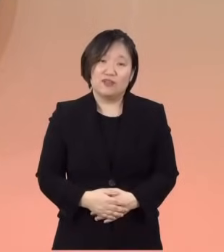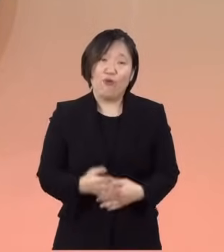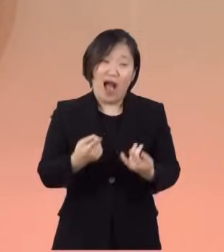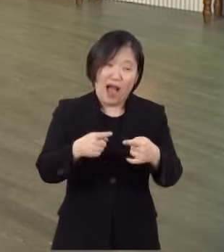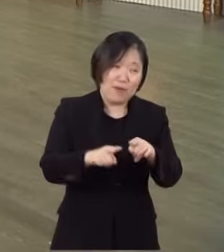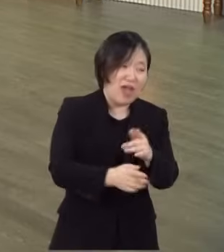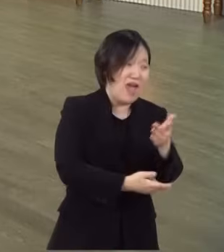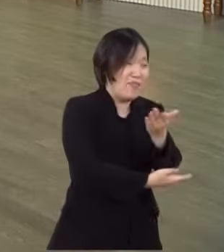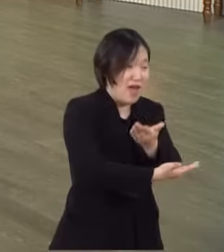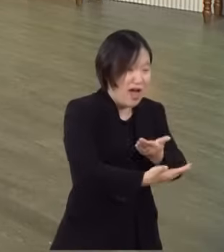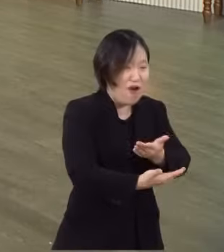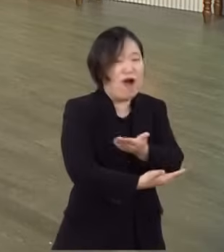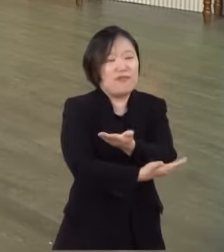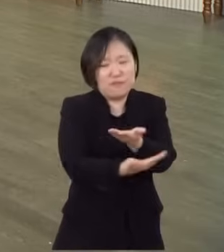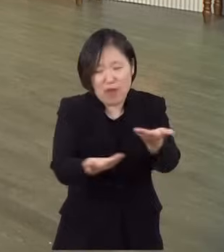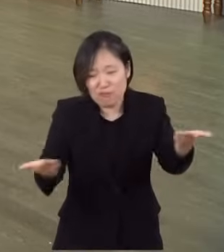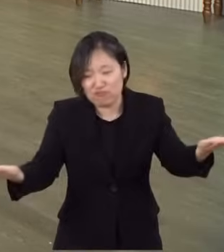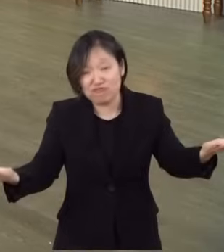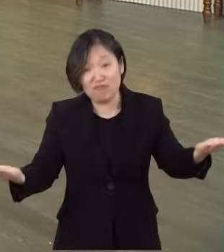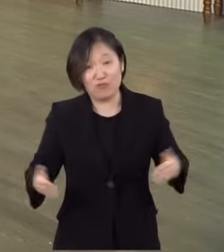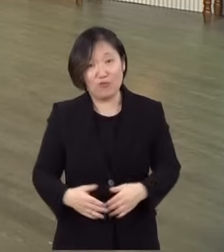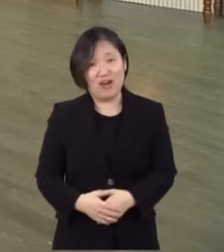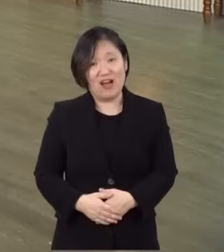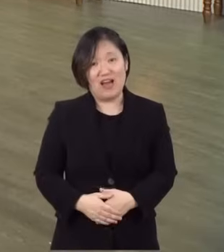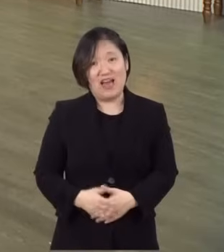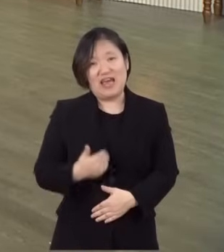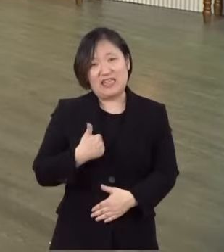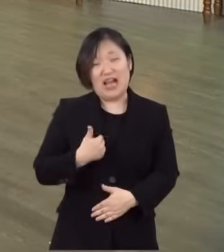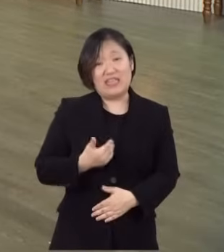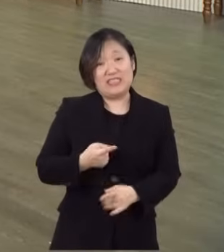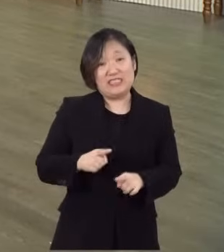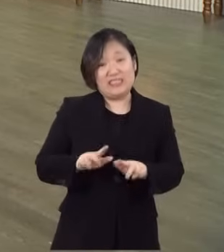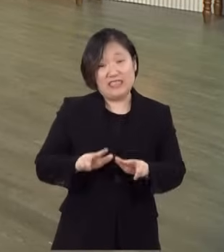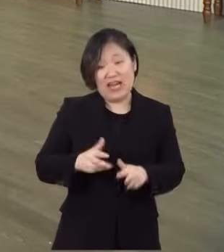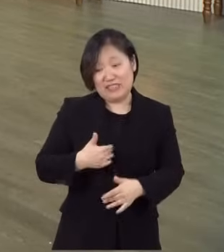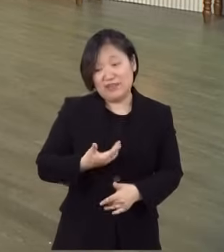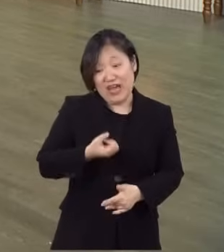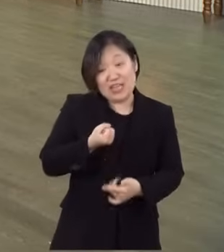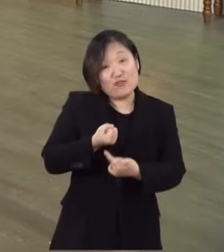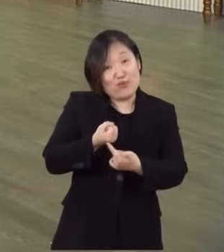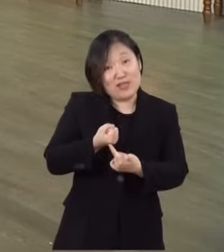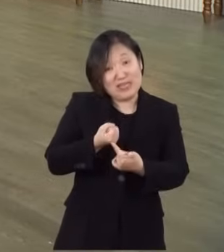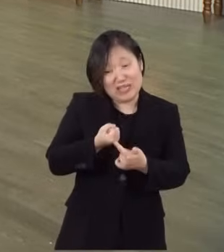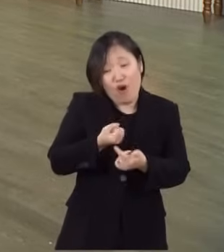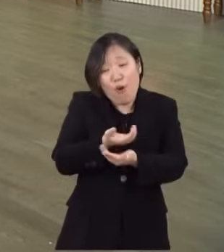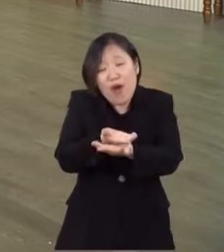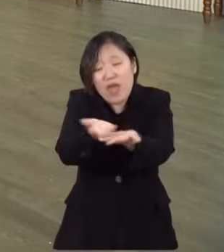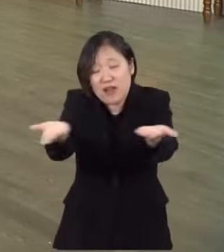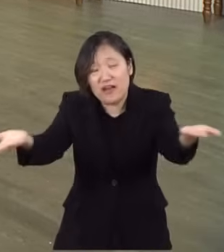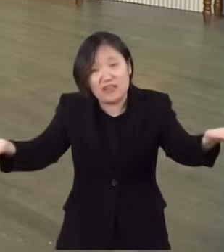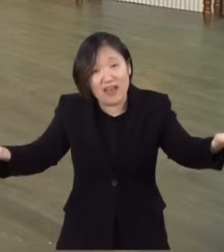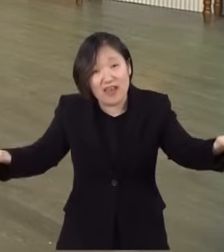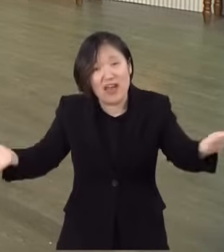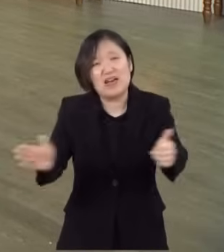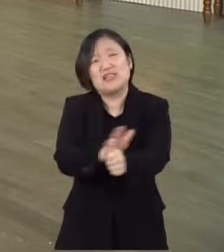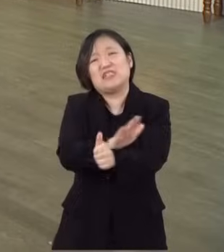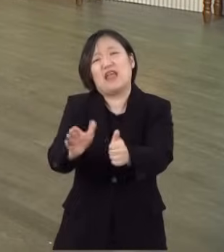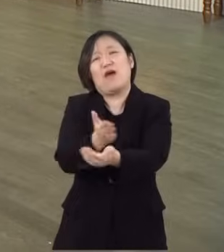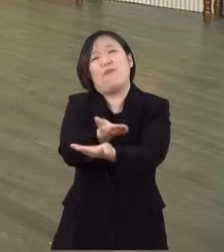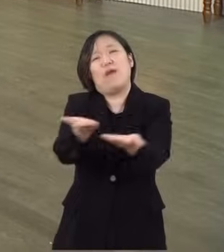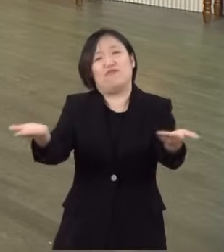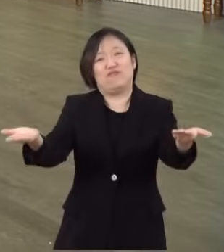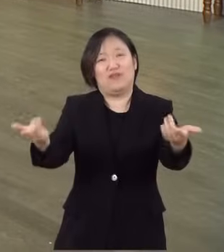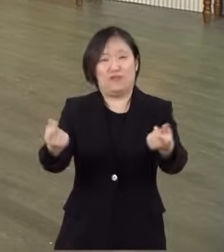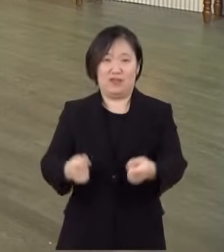한마디로 함께 나누고 함께 베푸는 거 내가 가지고 있는 것을 나누어 주고 베풀어